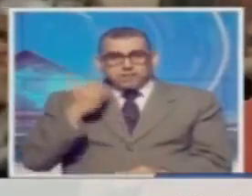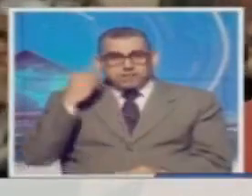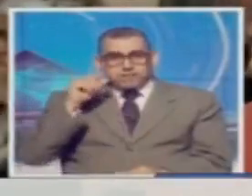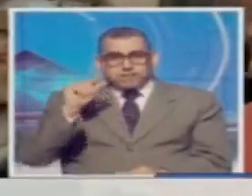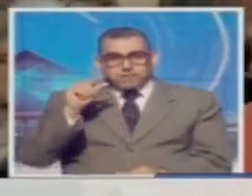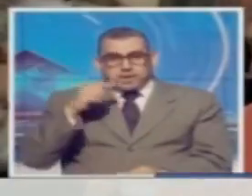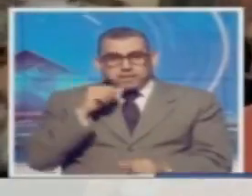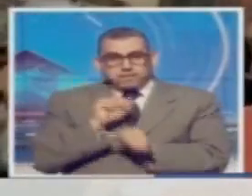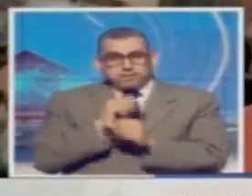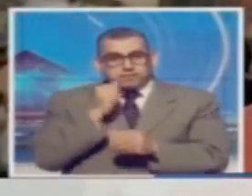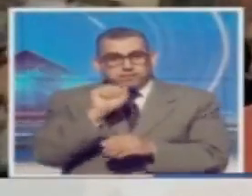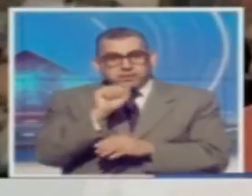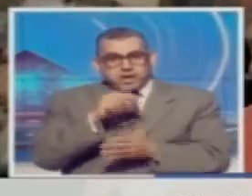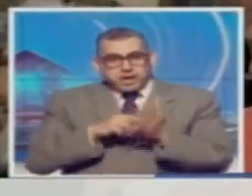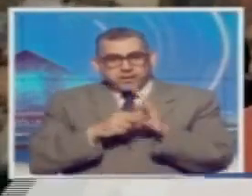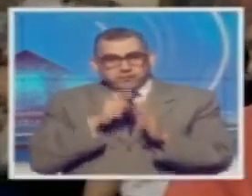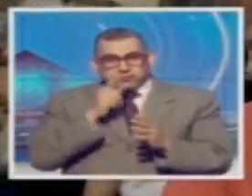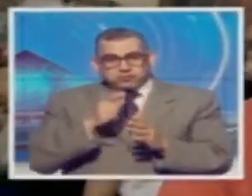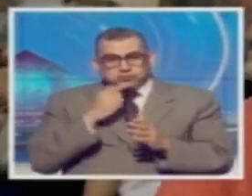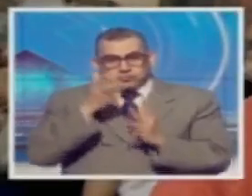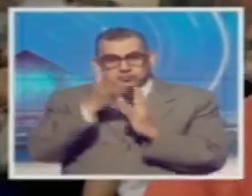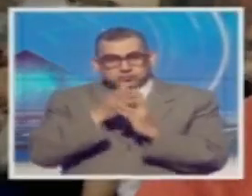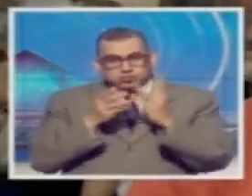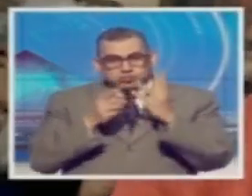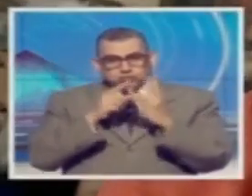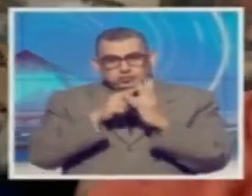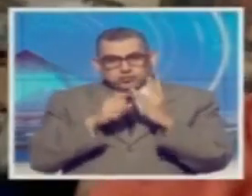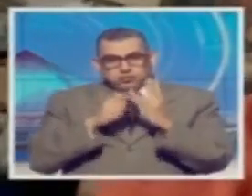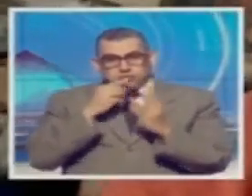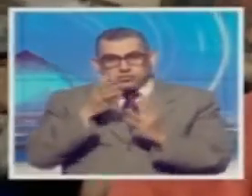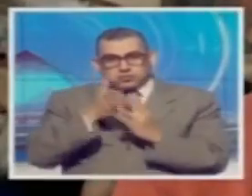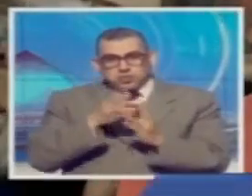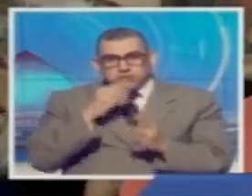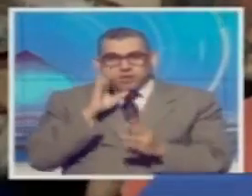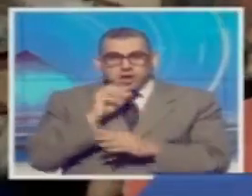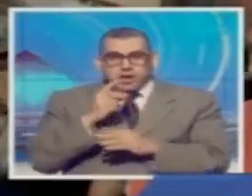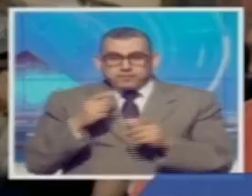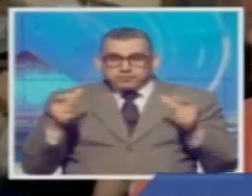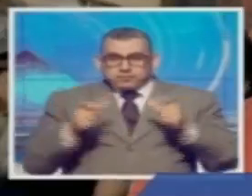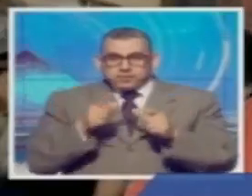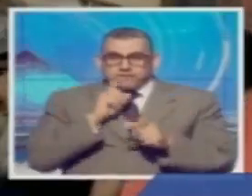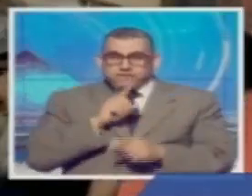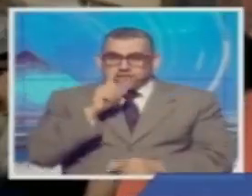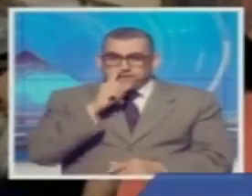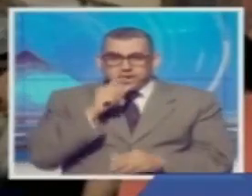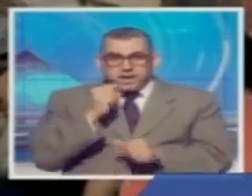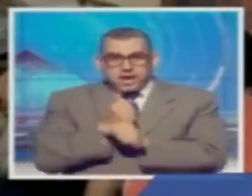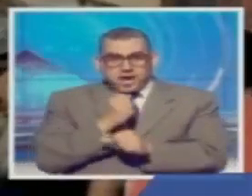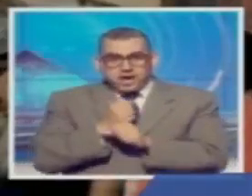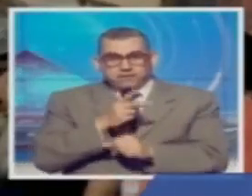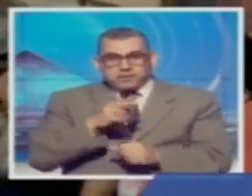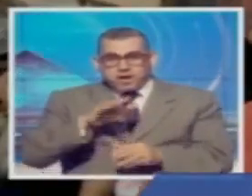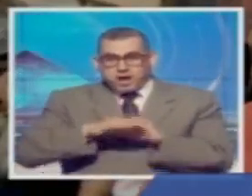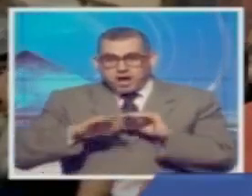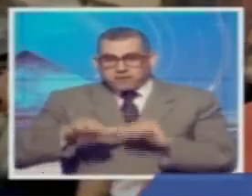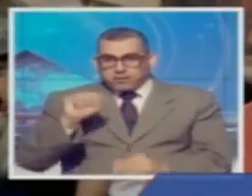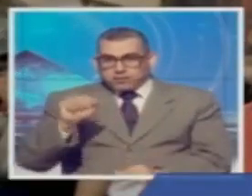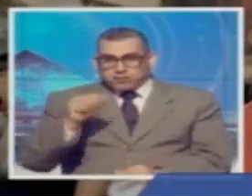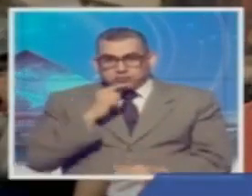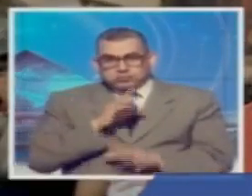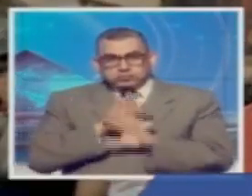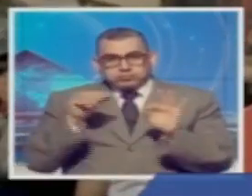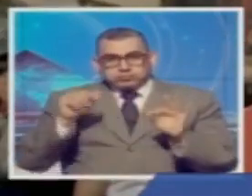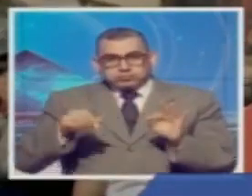الصيفي الخاص بيت السنيري ده بيبقى شقين، في جزء مجموعة فعاليات فنية وحرفية خاص للأطفال، ده بنضمن كلها